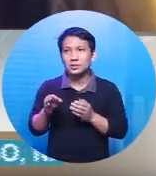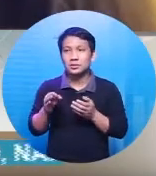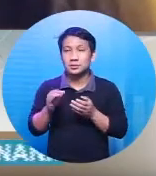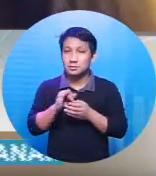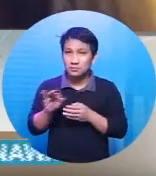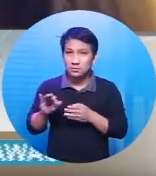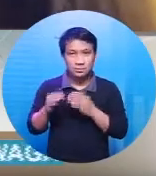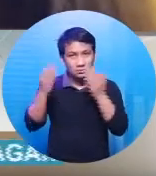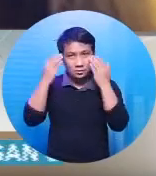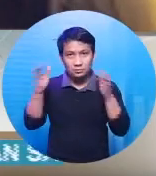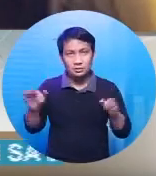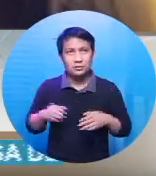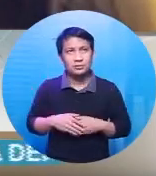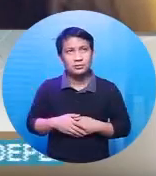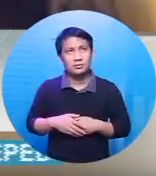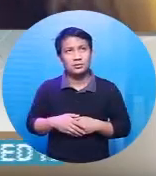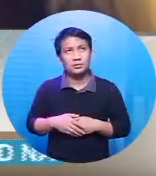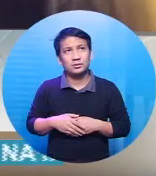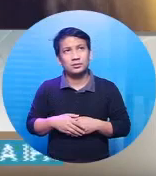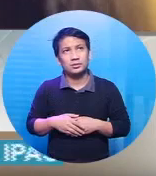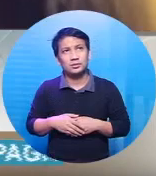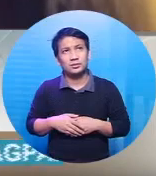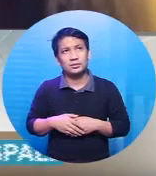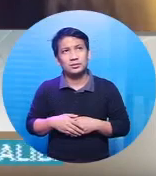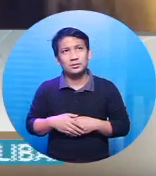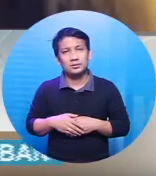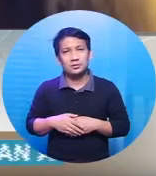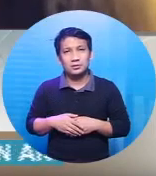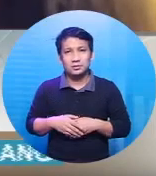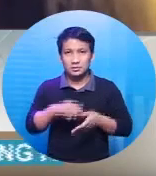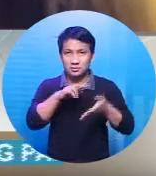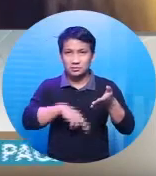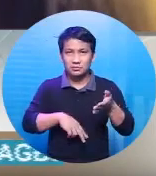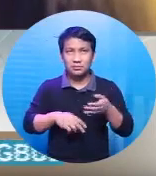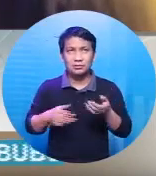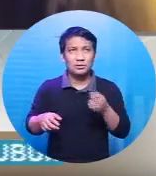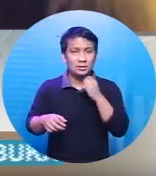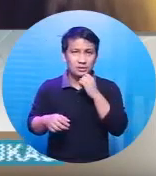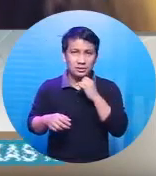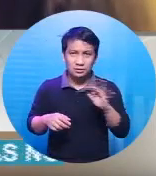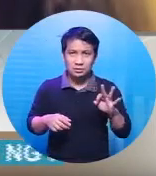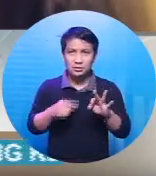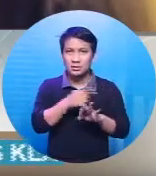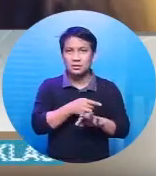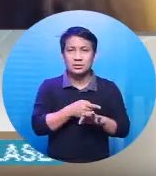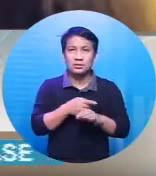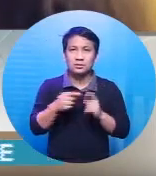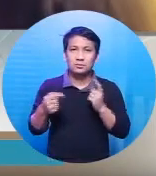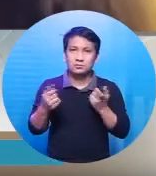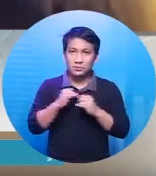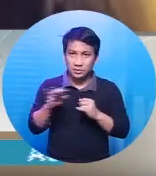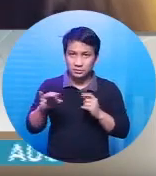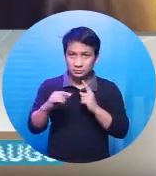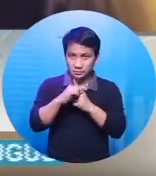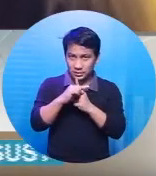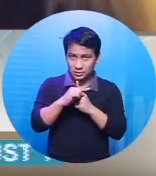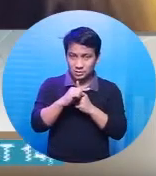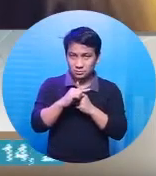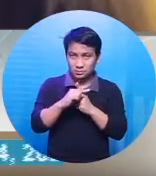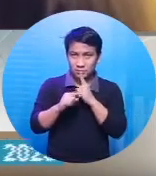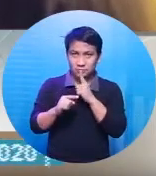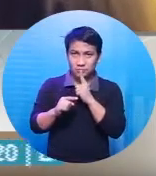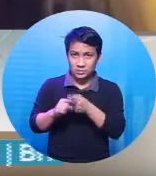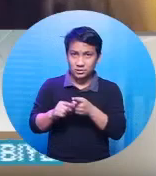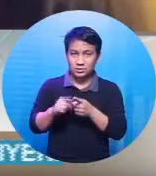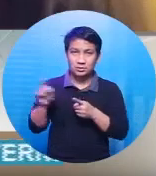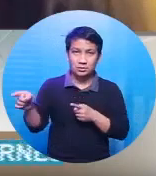kung sakali lang, hindi pa natin alam. Ako nga, hindi ko pa alam. Nasa palagitnaan pala ako ng papel. Kung sakali man, ito po ay nag-positive na